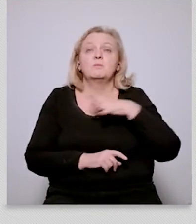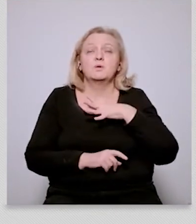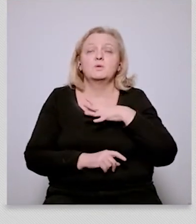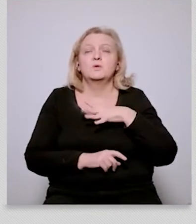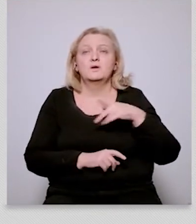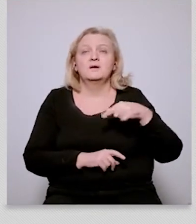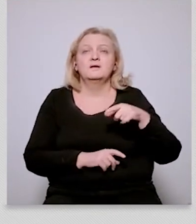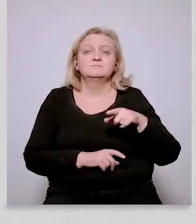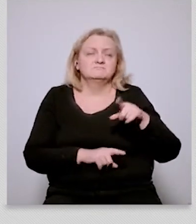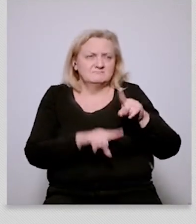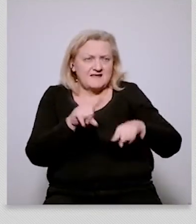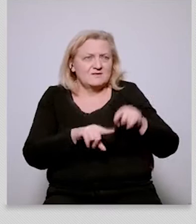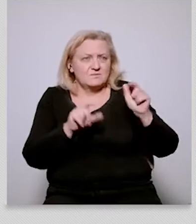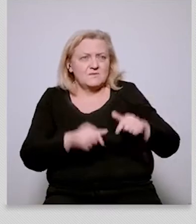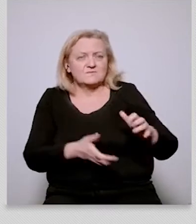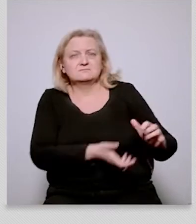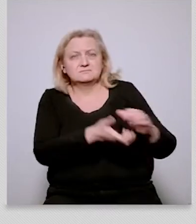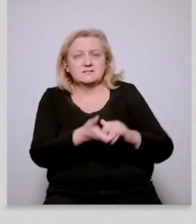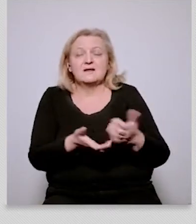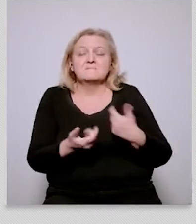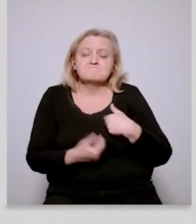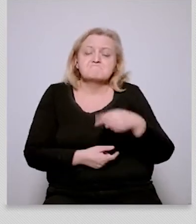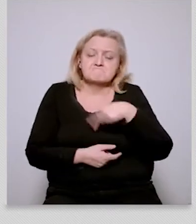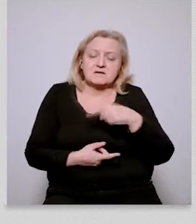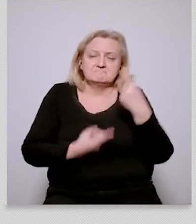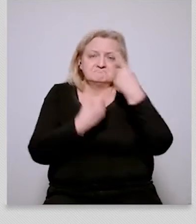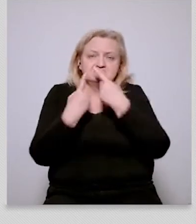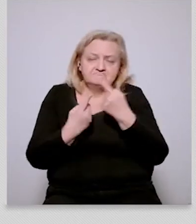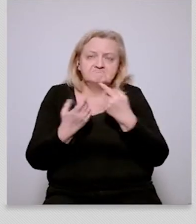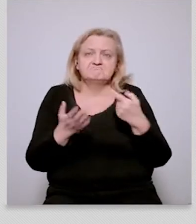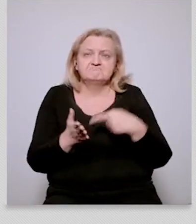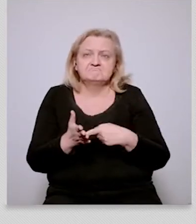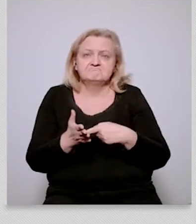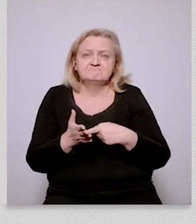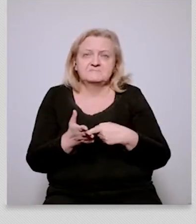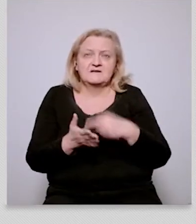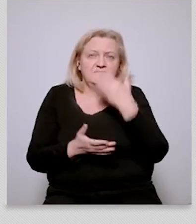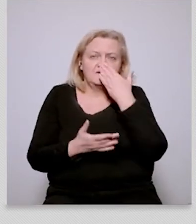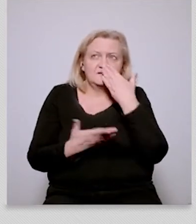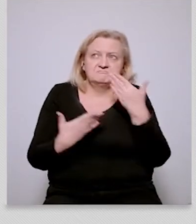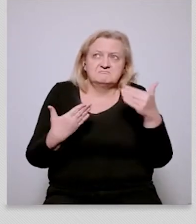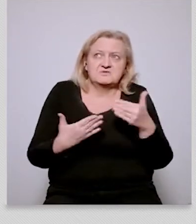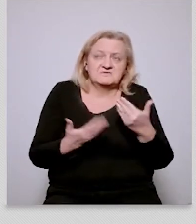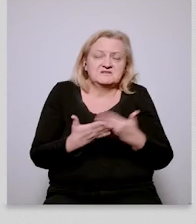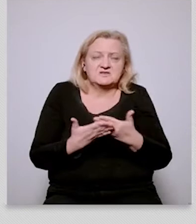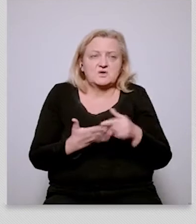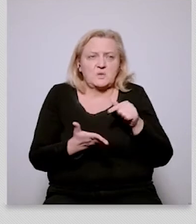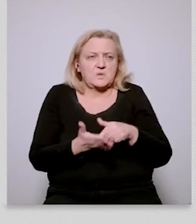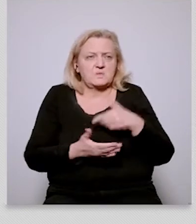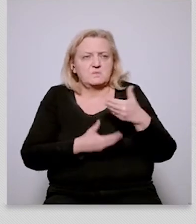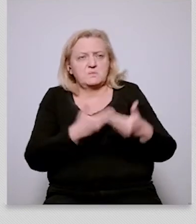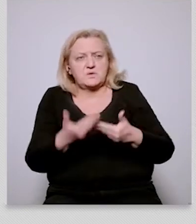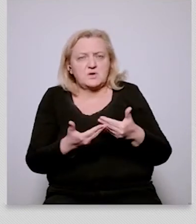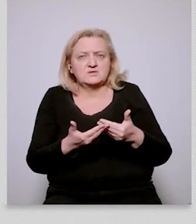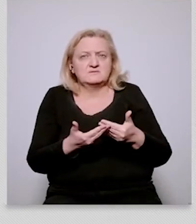naturalnymi sojusznikami. Dlatego zastanawialiśmy się, jak to jest możliwe, dlaczego ten proces stał się taki